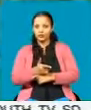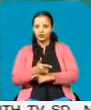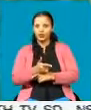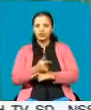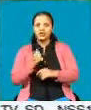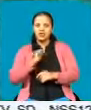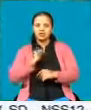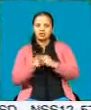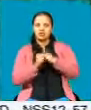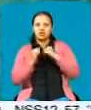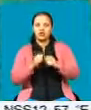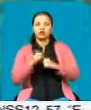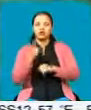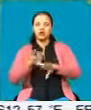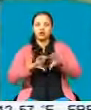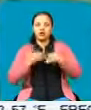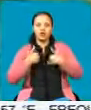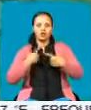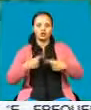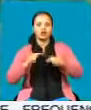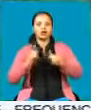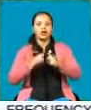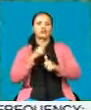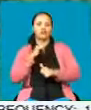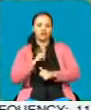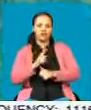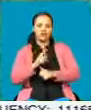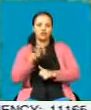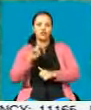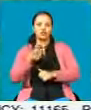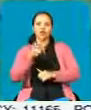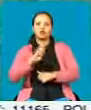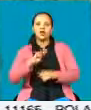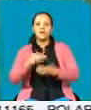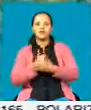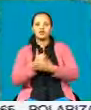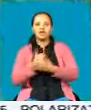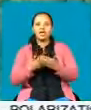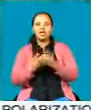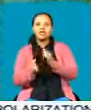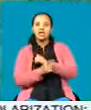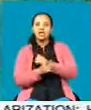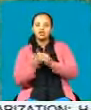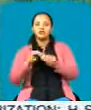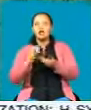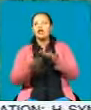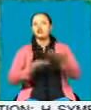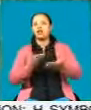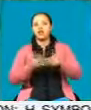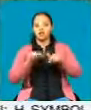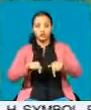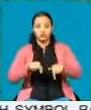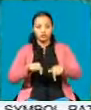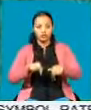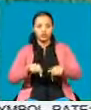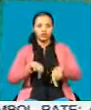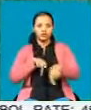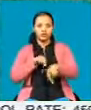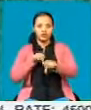ራስን ለመቻል ዞኑ እያደረገ ካለው ጥረት አንዱ ነው የዳጉሳ ምርት። ይሄ ለዘርም ጭምር የሚያገለግል ነው። አሁን ዘንድሮ